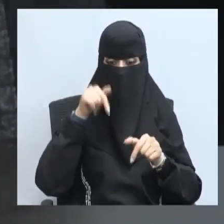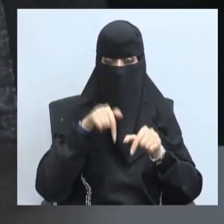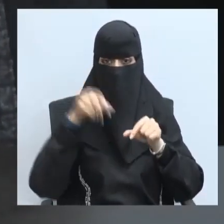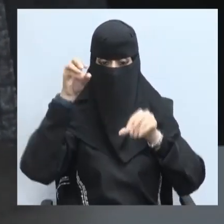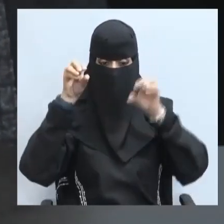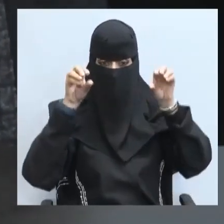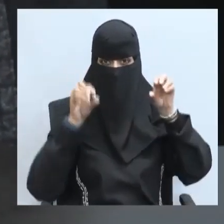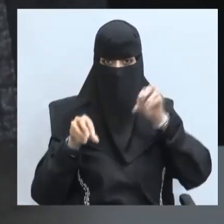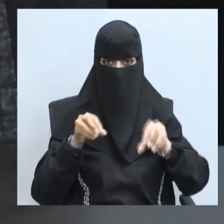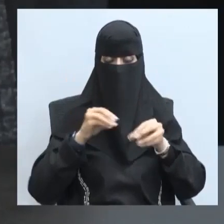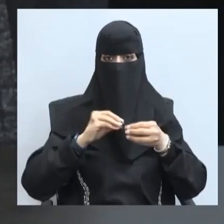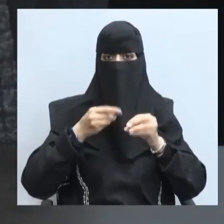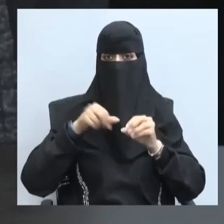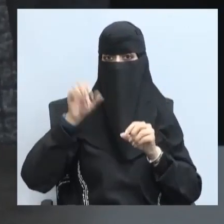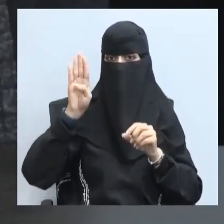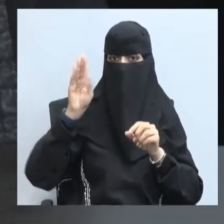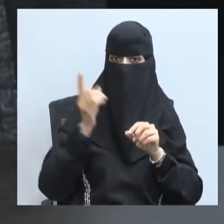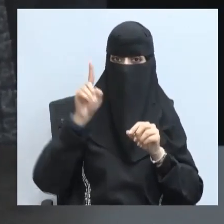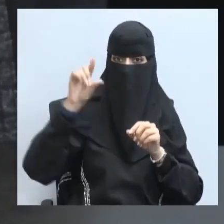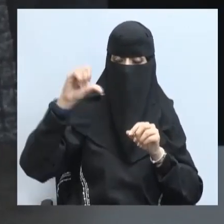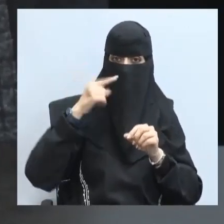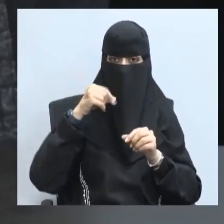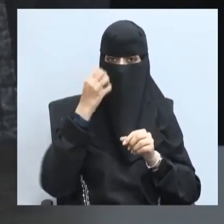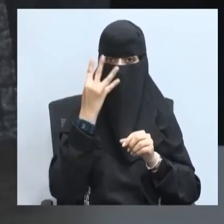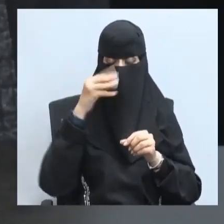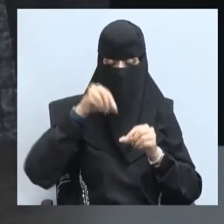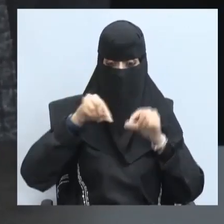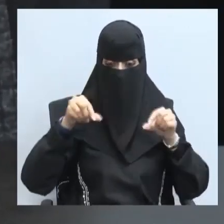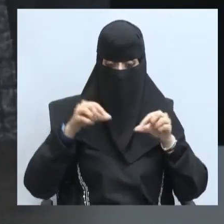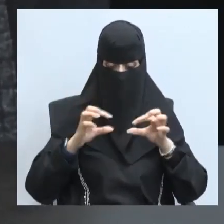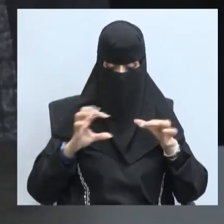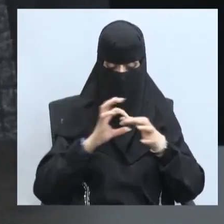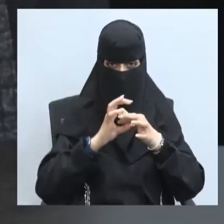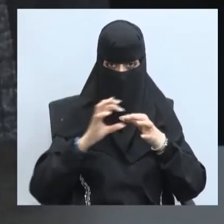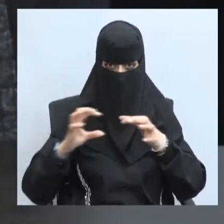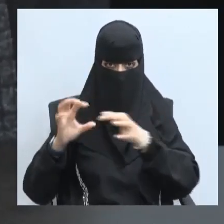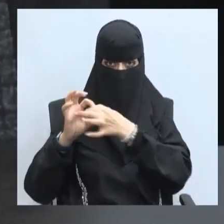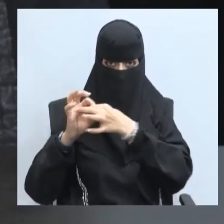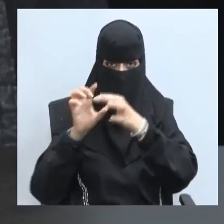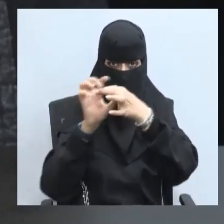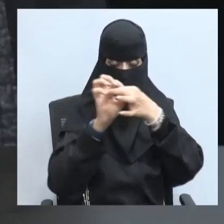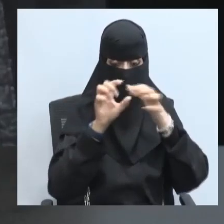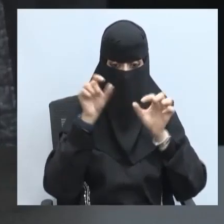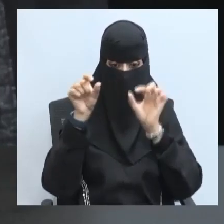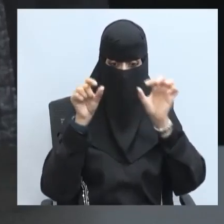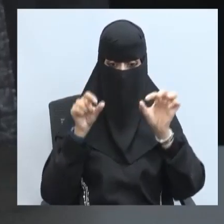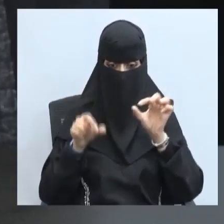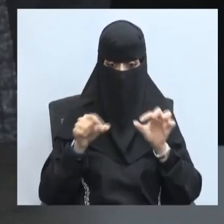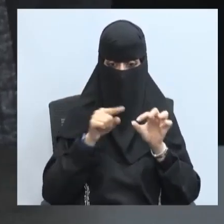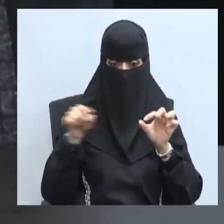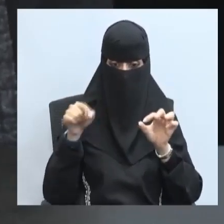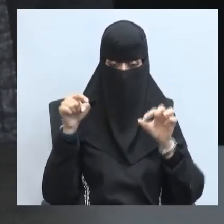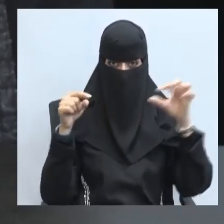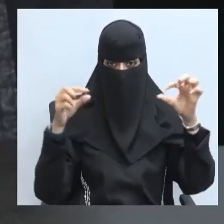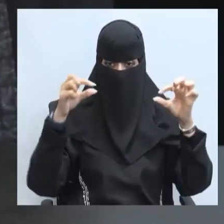كربون في الوسط لاحظ هنا الروابط الاحاديه فيما بينها المهم ان يكون عليها اربعه روابط اذا هنا واحد اثنان سترتبط